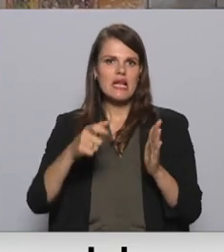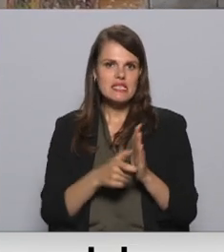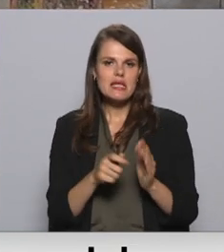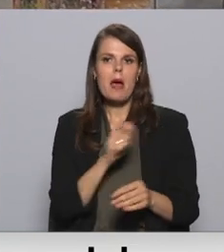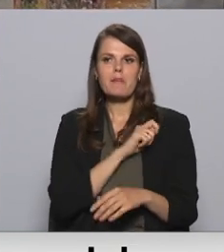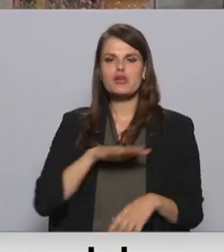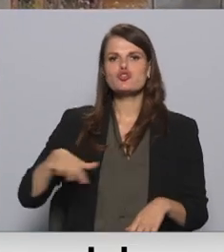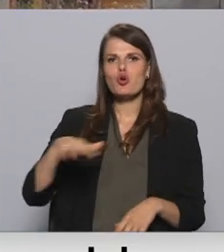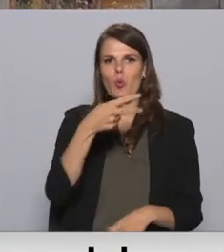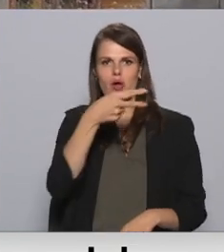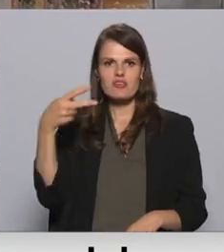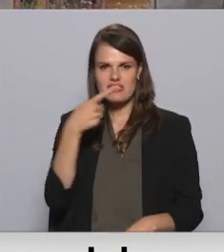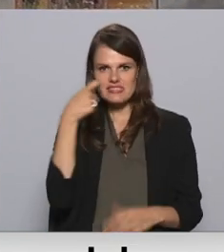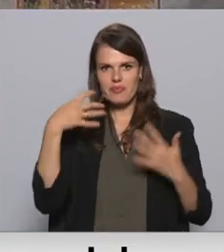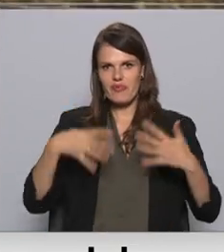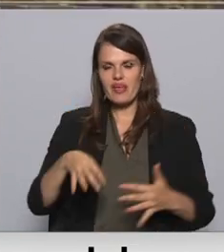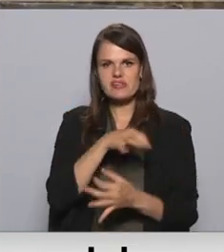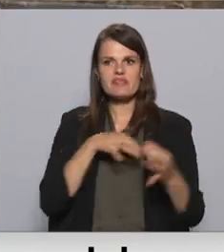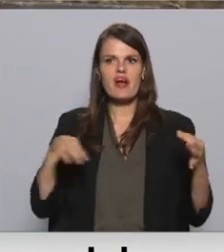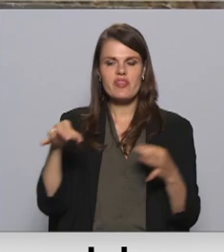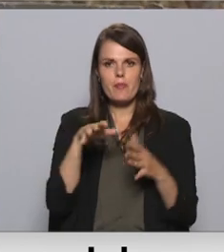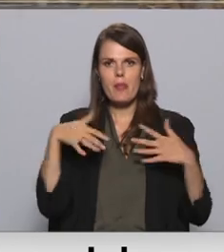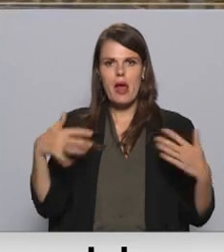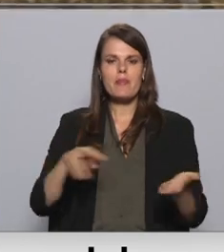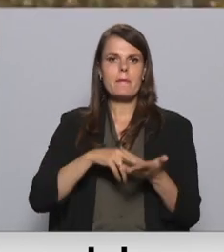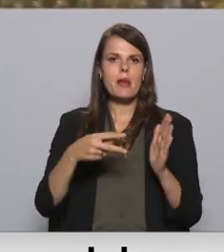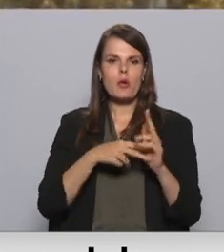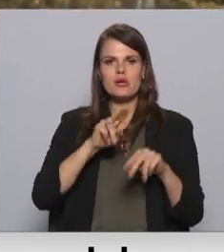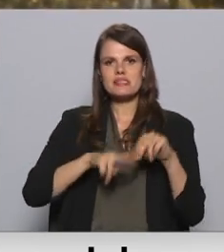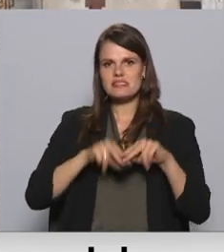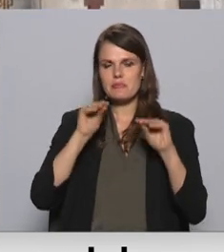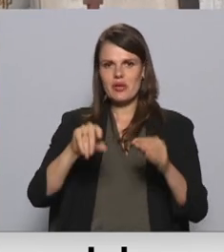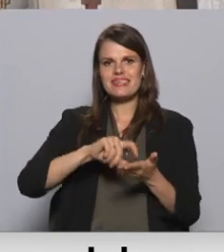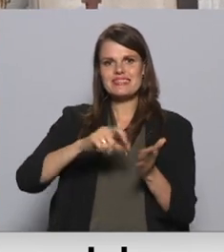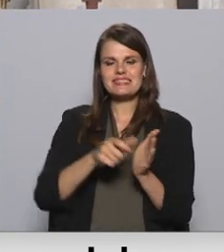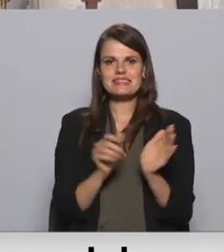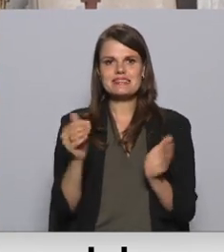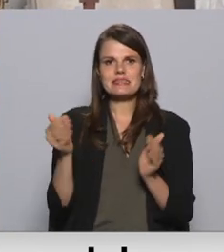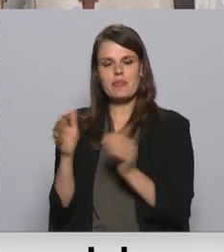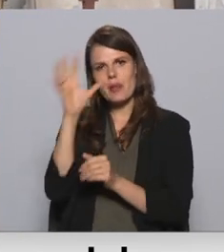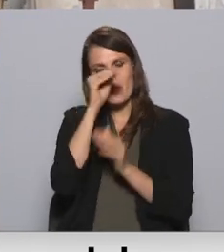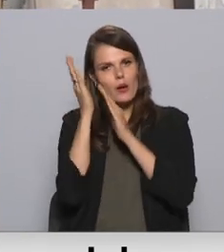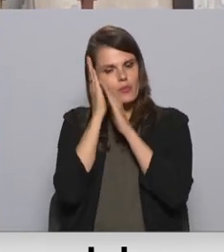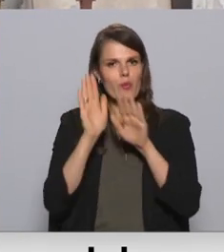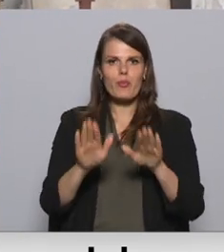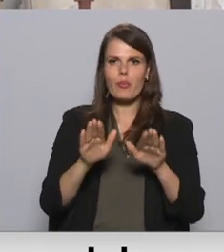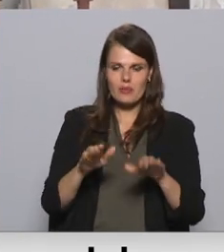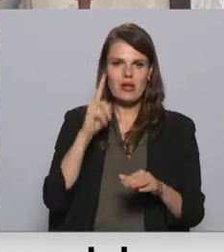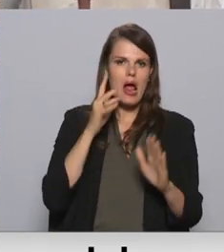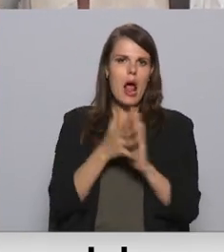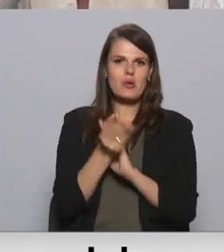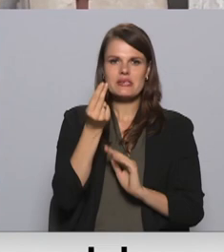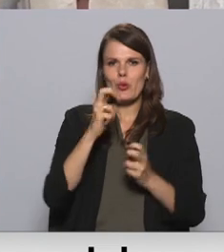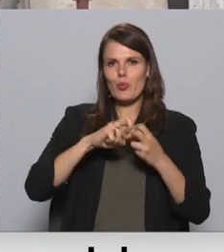kompleksa otrajā stāvā 190 kvadrātmetru platībā paredzēts izbūvēt istabiņas atpūtnieku pārnakšņošanai. Apzinoties arī